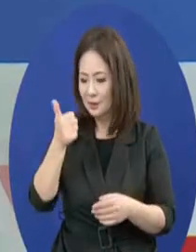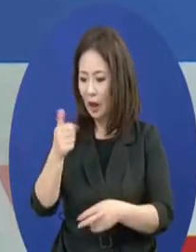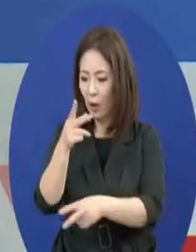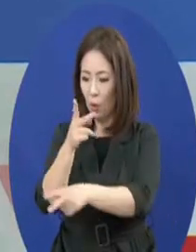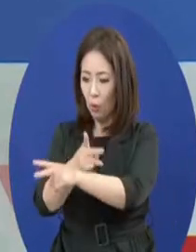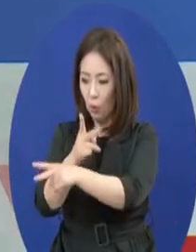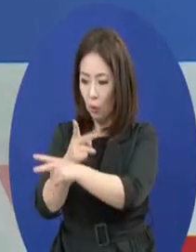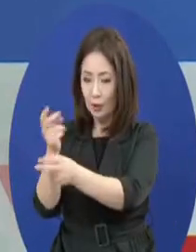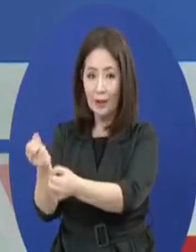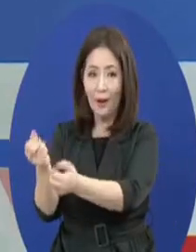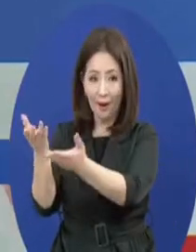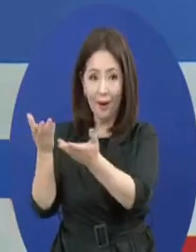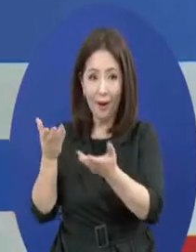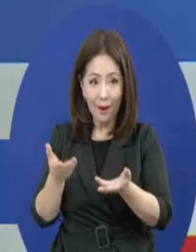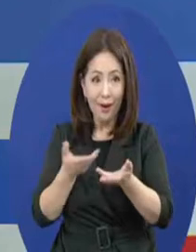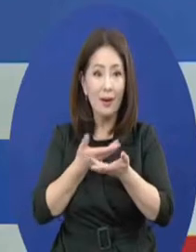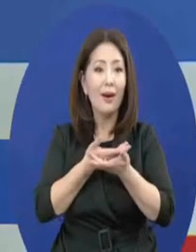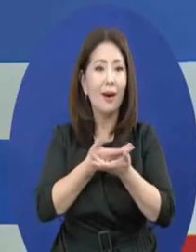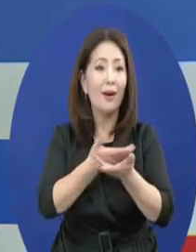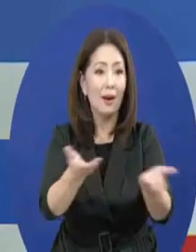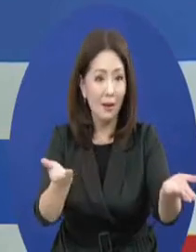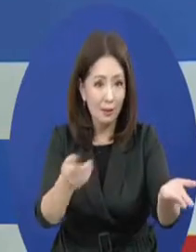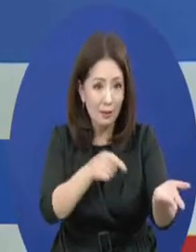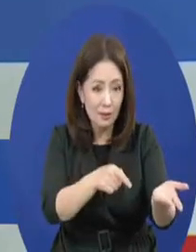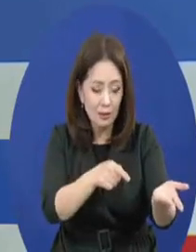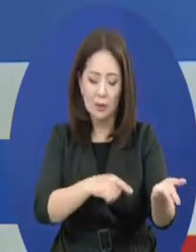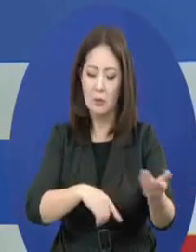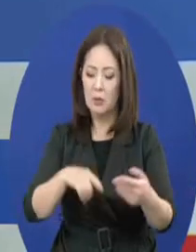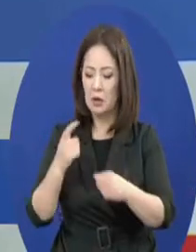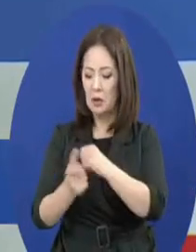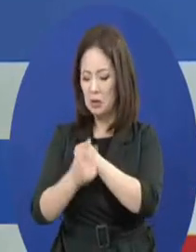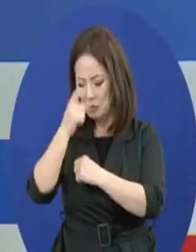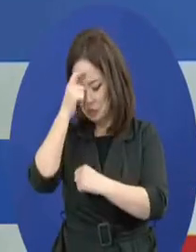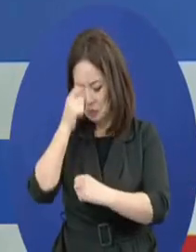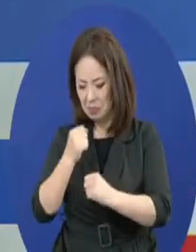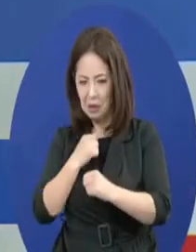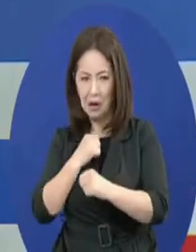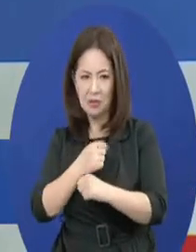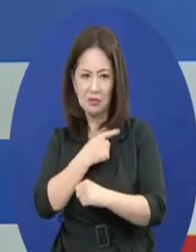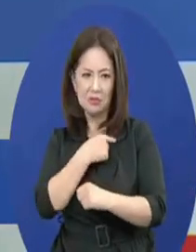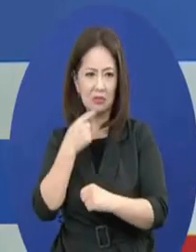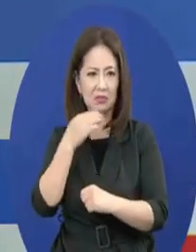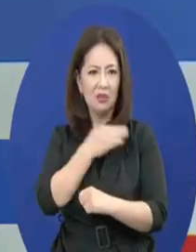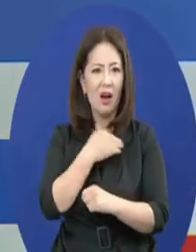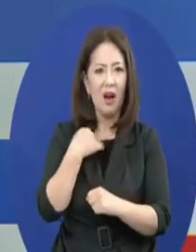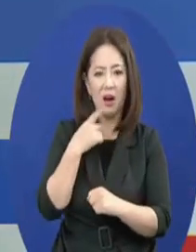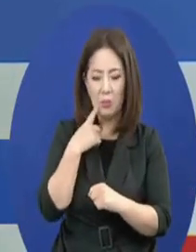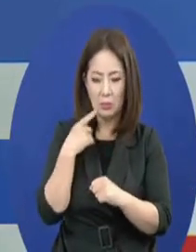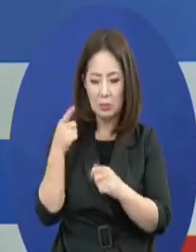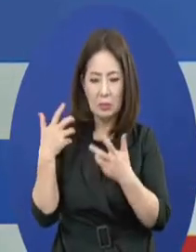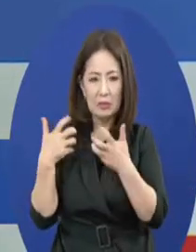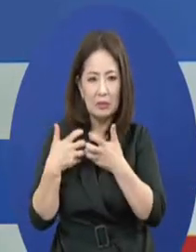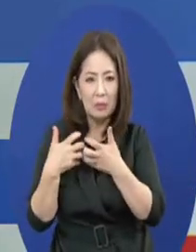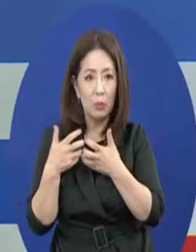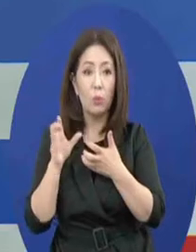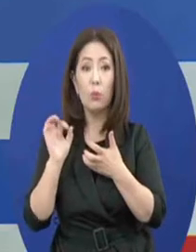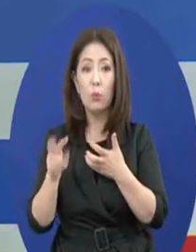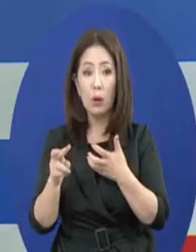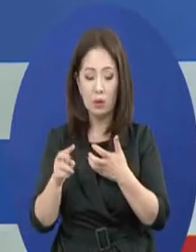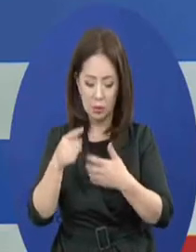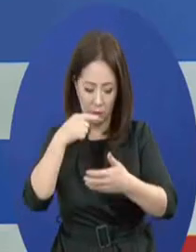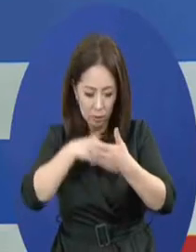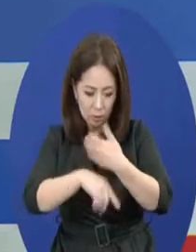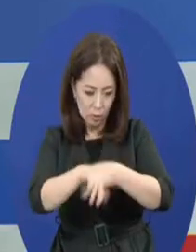гаргаад хэн нэгэн албан тушаалтан эрх мэдлэлтний сонирхол хүсэл даалгаврыг нийцүүлж ихэл байсан.